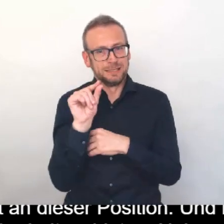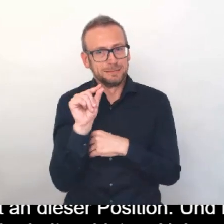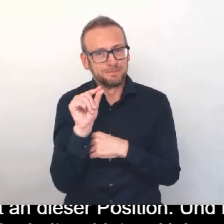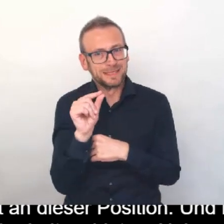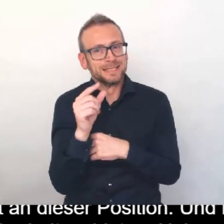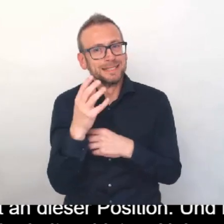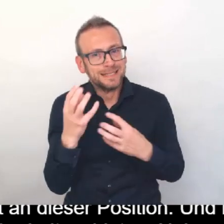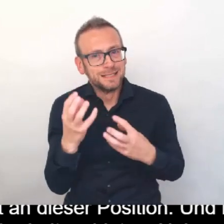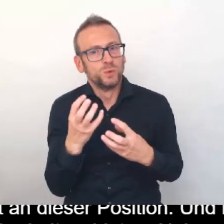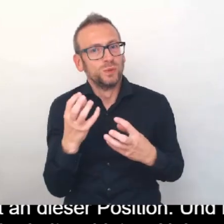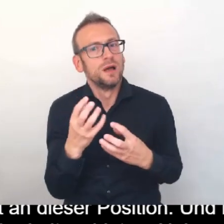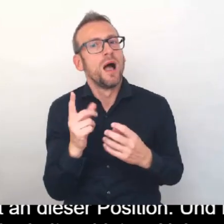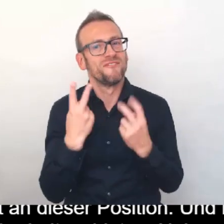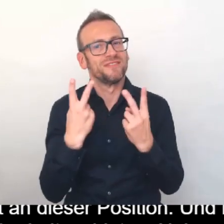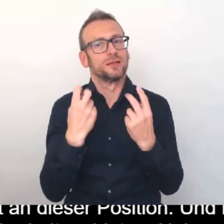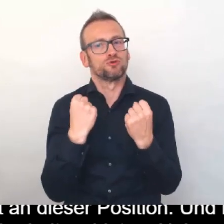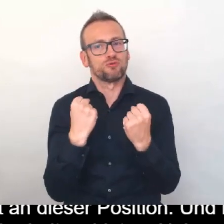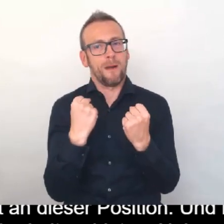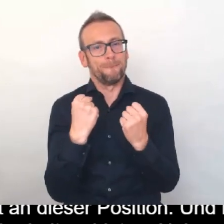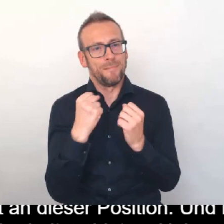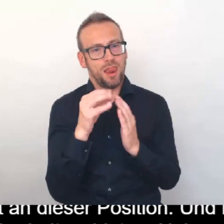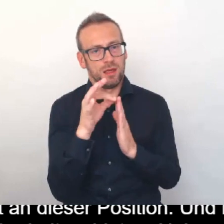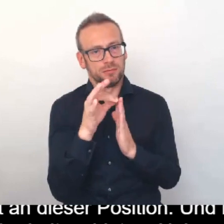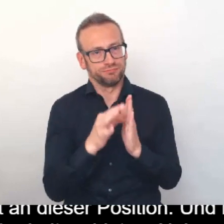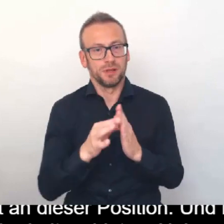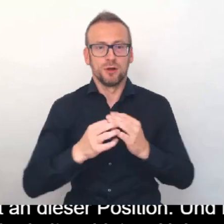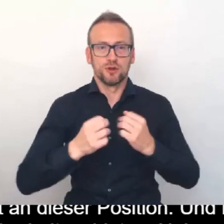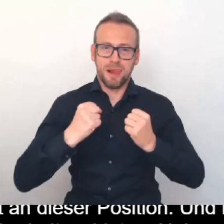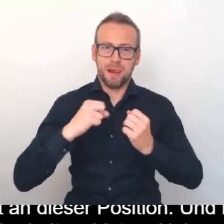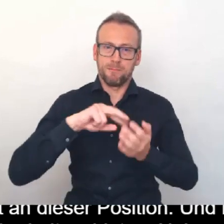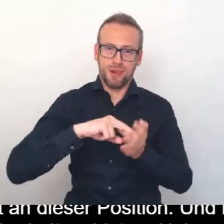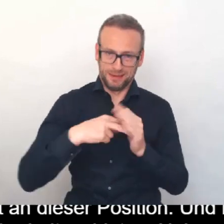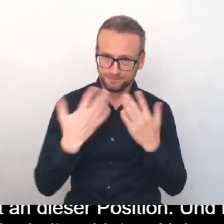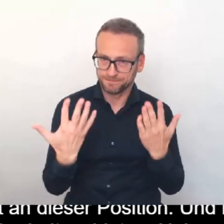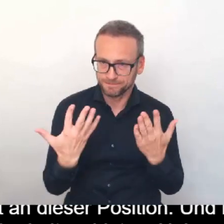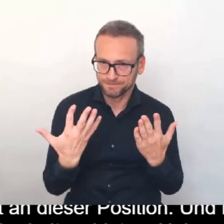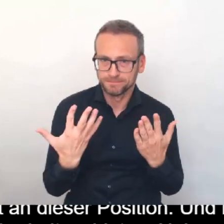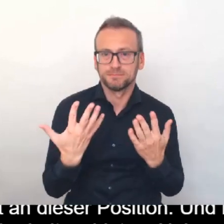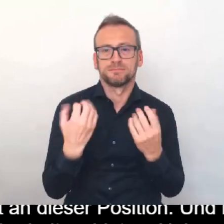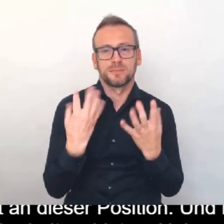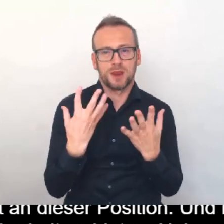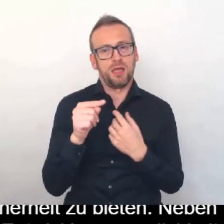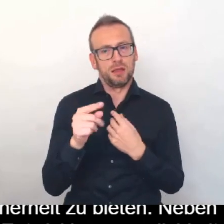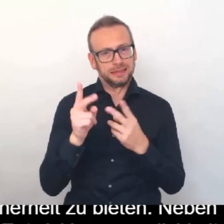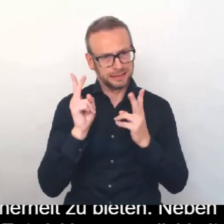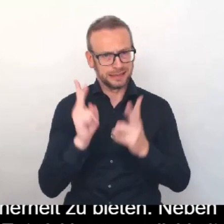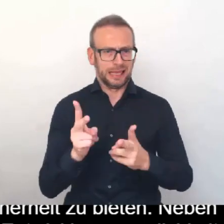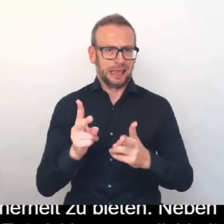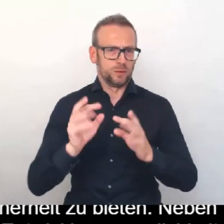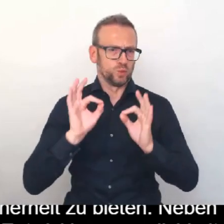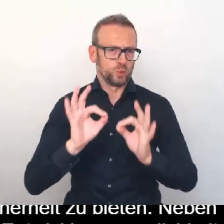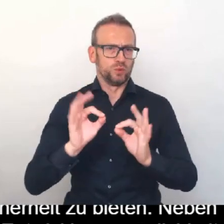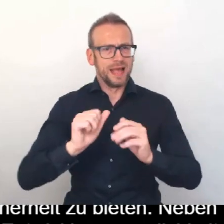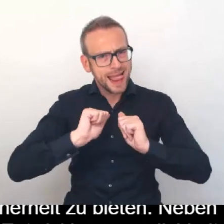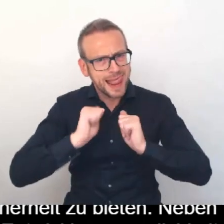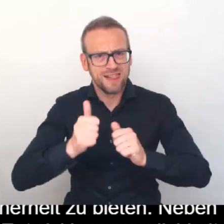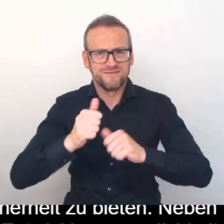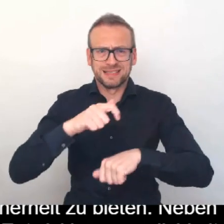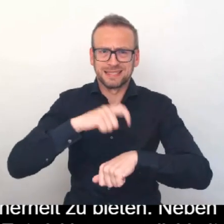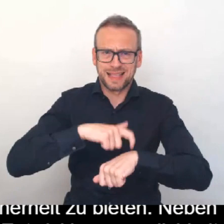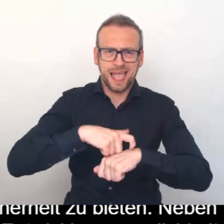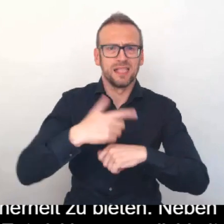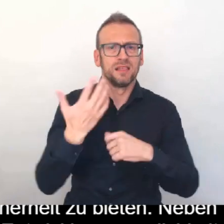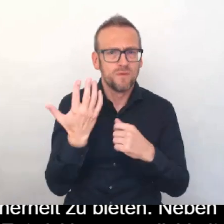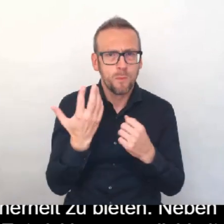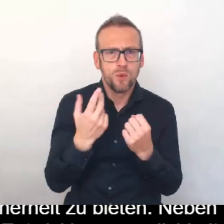Besser? Jetzt besser. Okay. Das Promotionsrecht gilt ja so ein bisschen als die heilige Kuh der Universitäten. Wer entscheidet denn, was ein